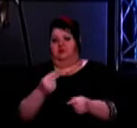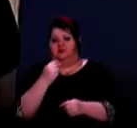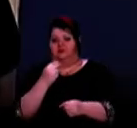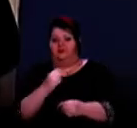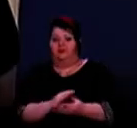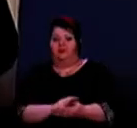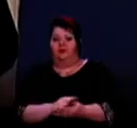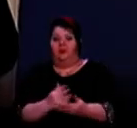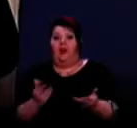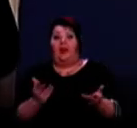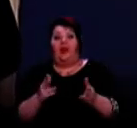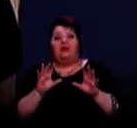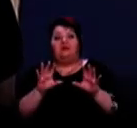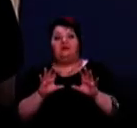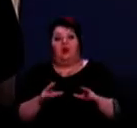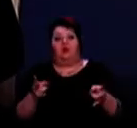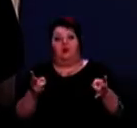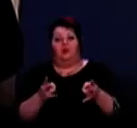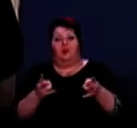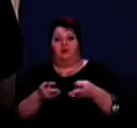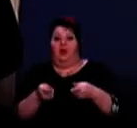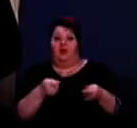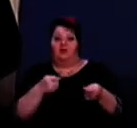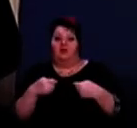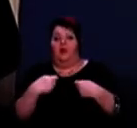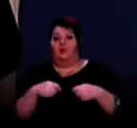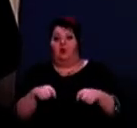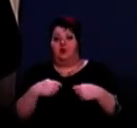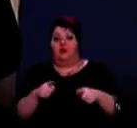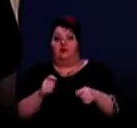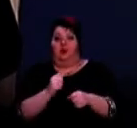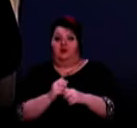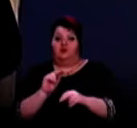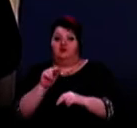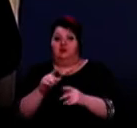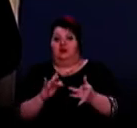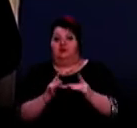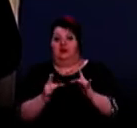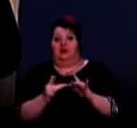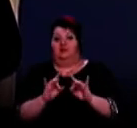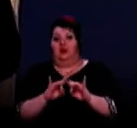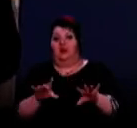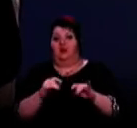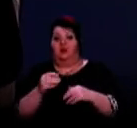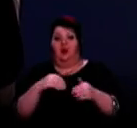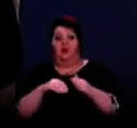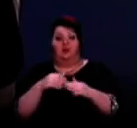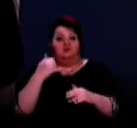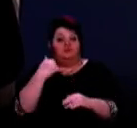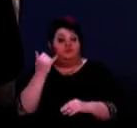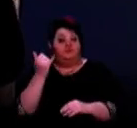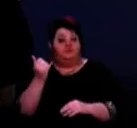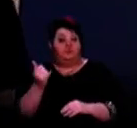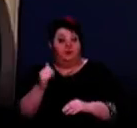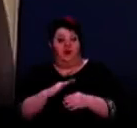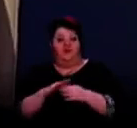Якими законами повинні керуватися продавці харчових продуктів, які працюють через інтернет, розповів під час телефонної розмови виконуючий обов'язки